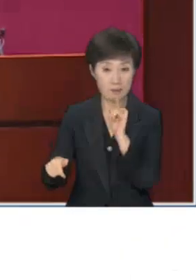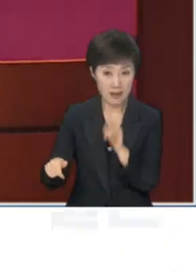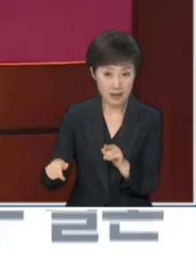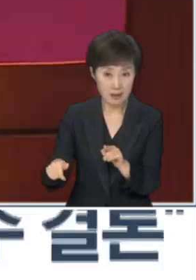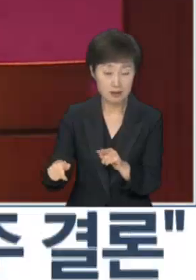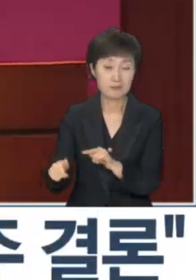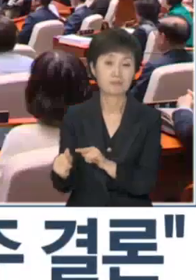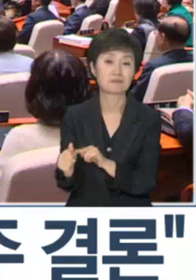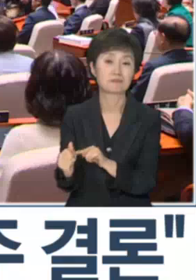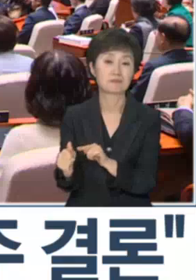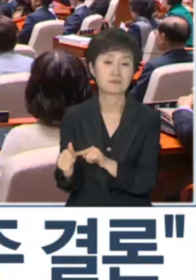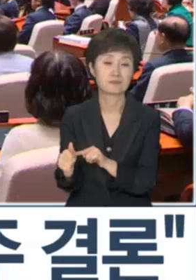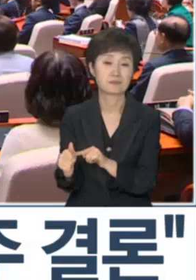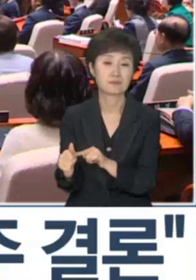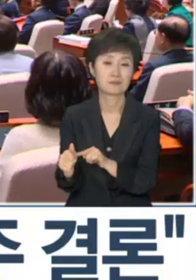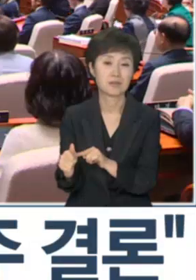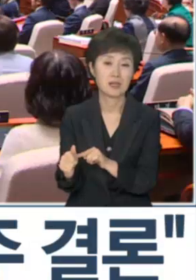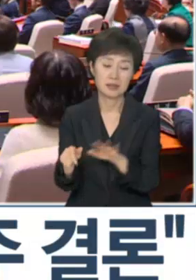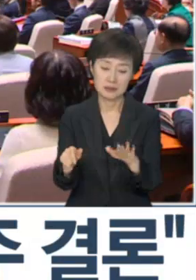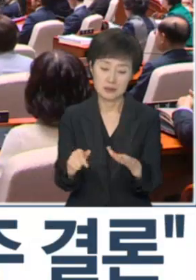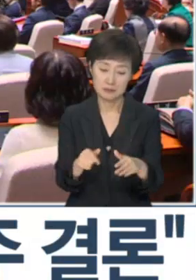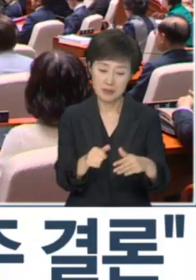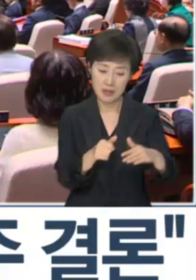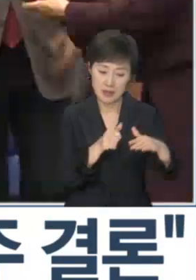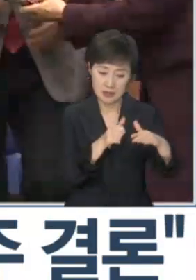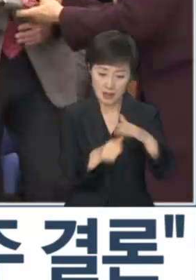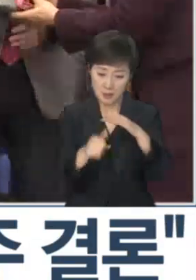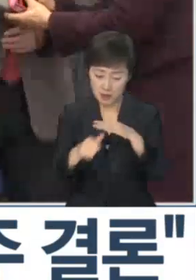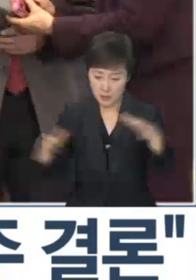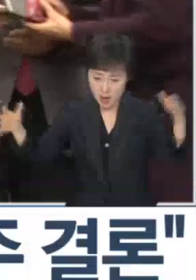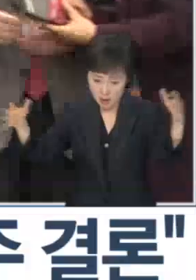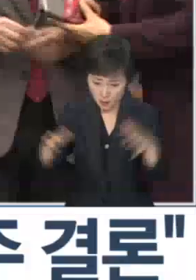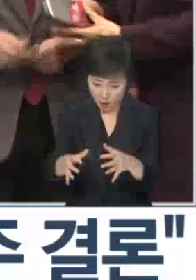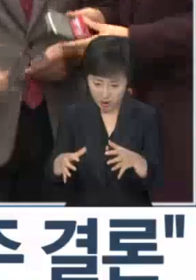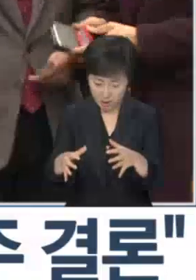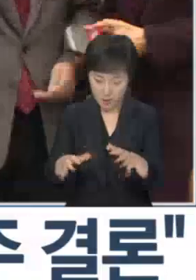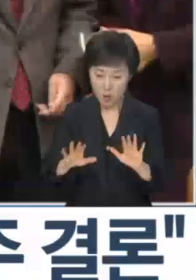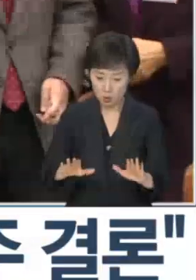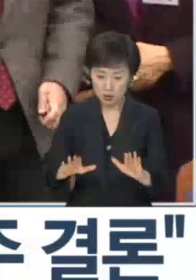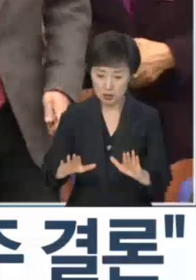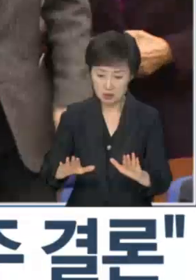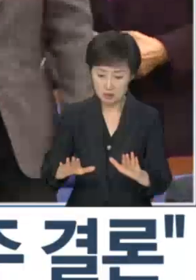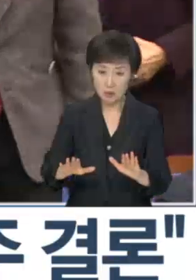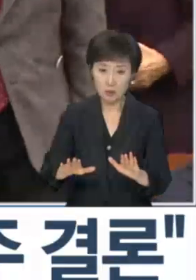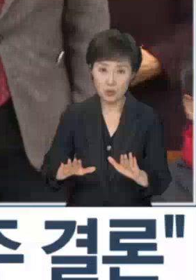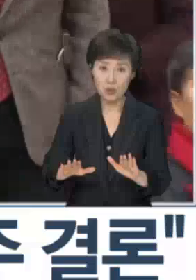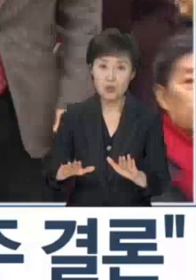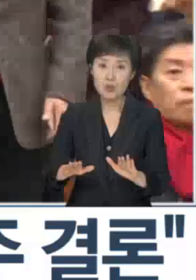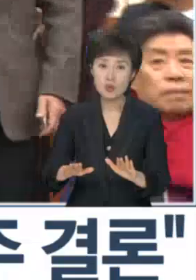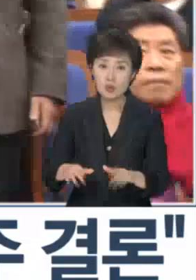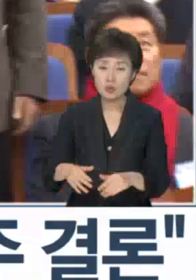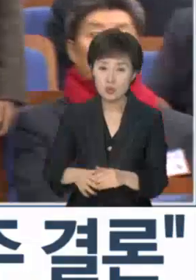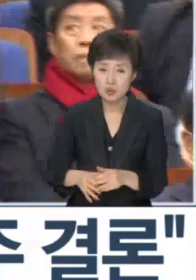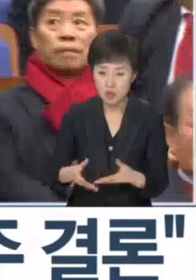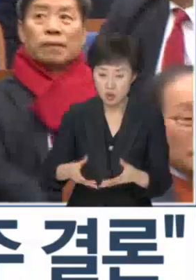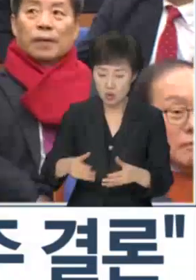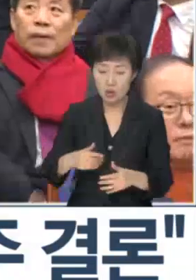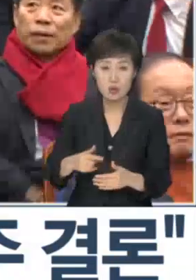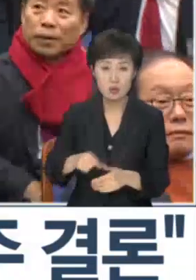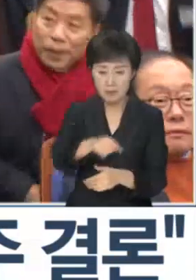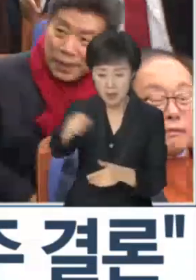직능 대표까지 대표단까지 해서 의견을 모으겠다. 오늘 당 원로도 이제 여러 가지 의견을